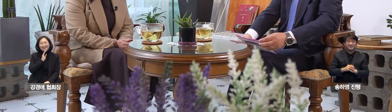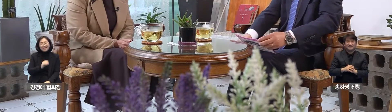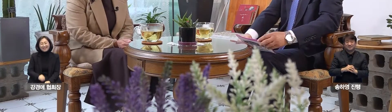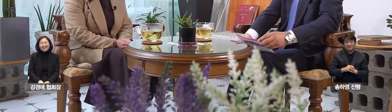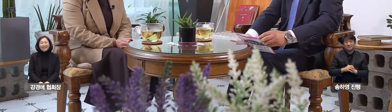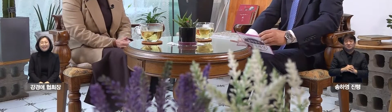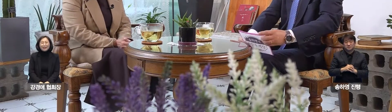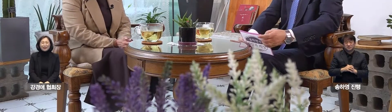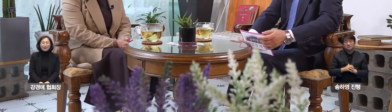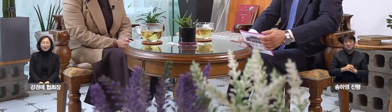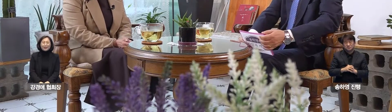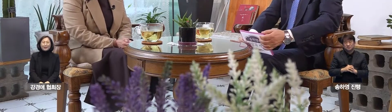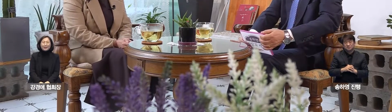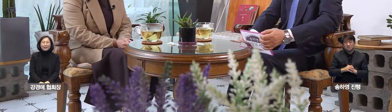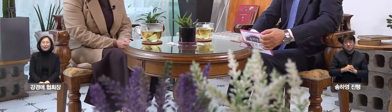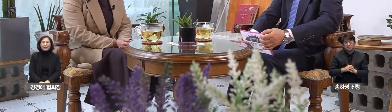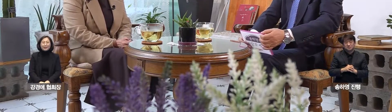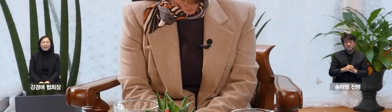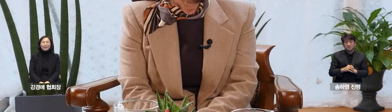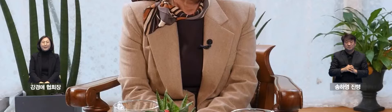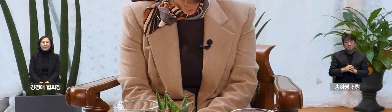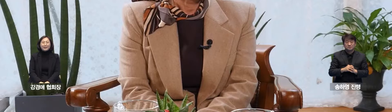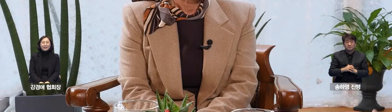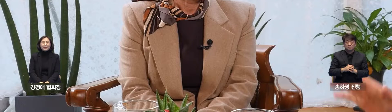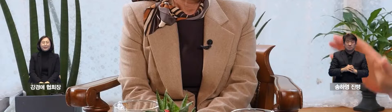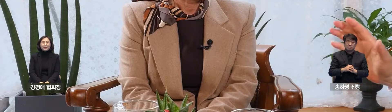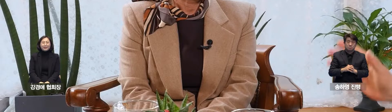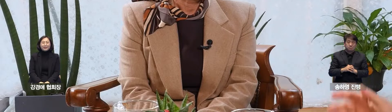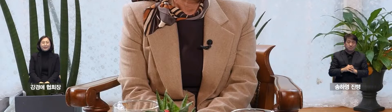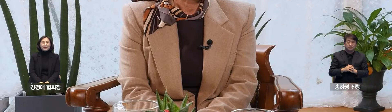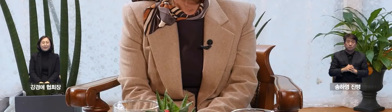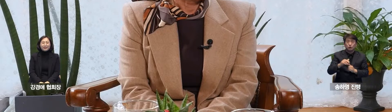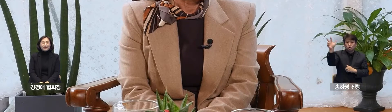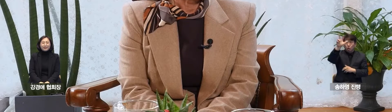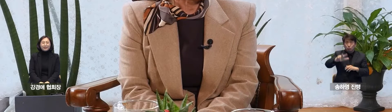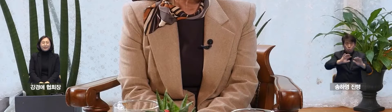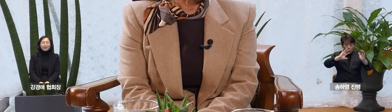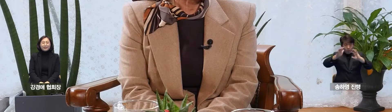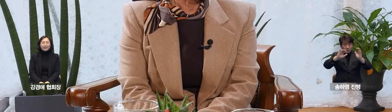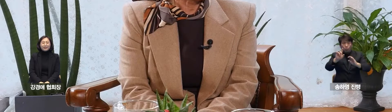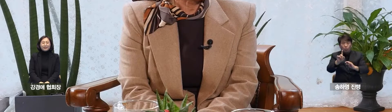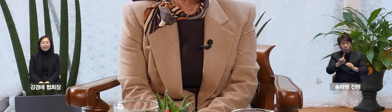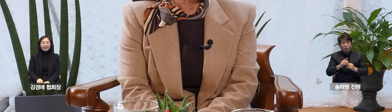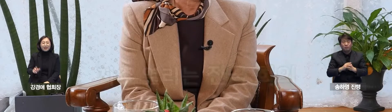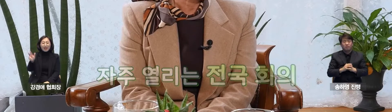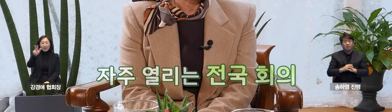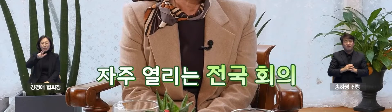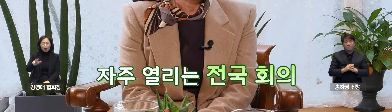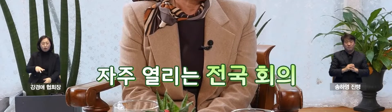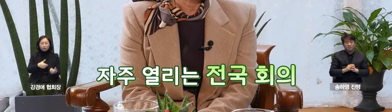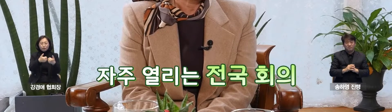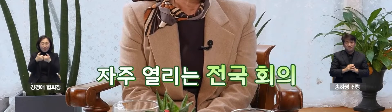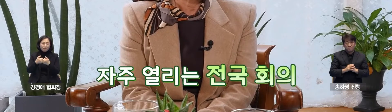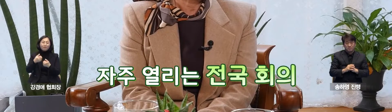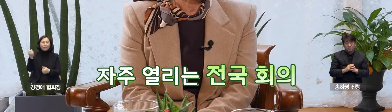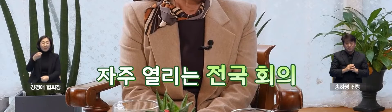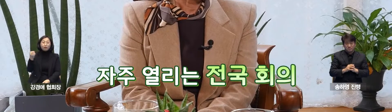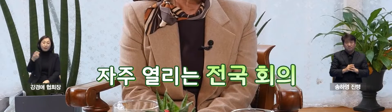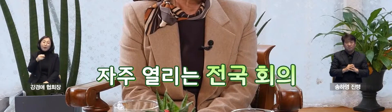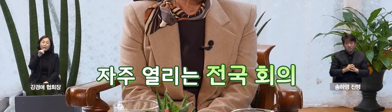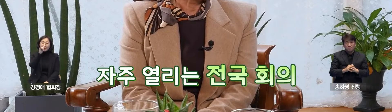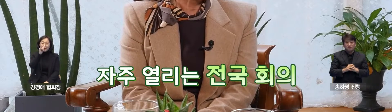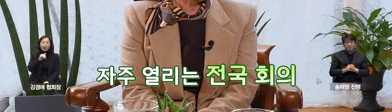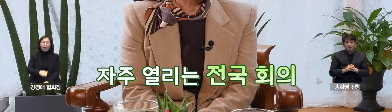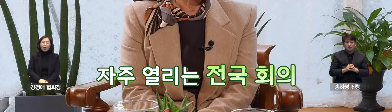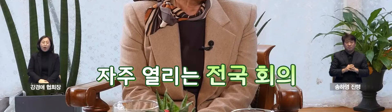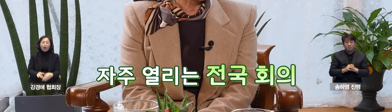그렇더라고요. 아, 그러시구나. 네. 그 전국회의는? 전국회의도 자주 해요. 합니까? 그래서